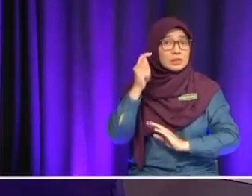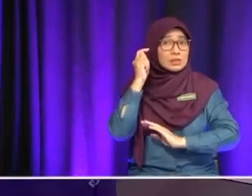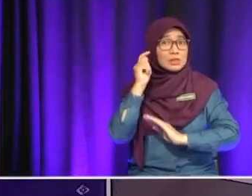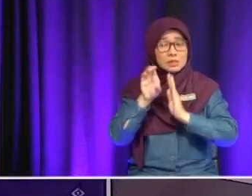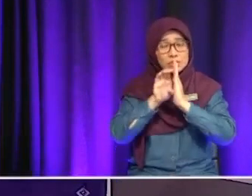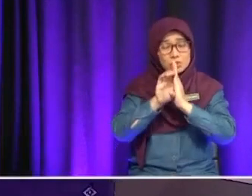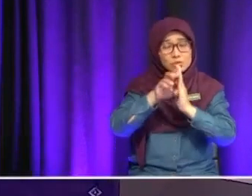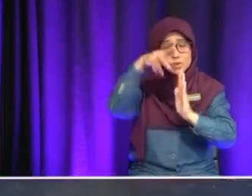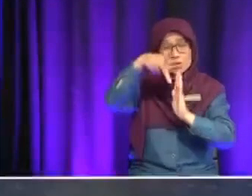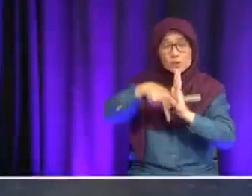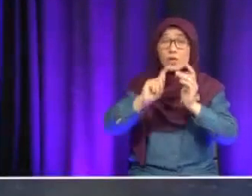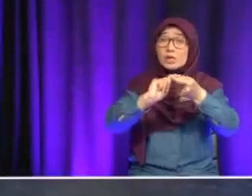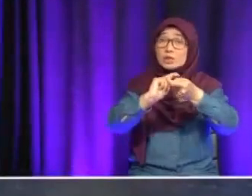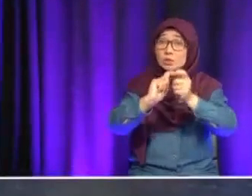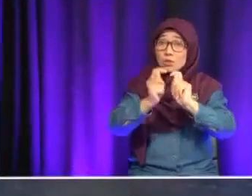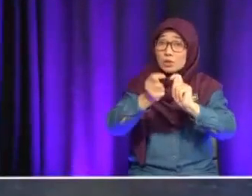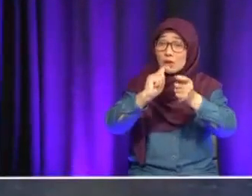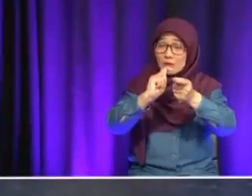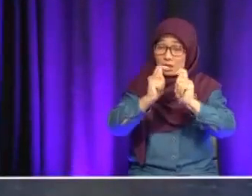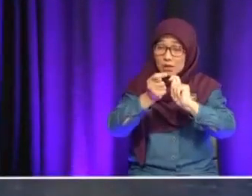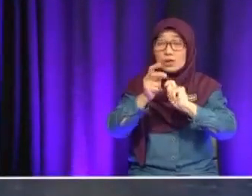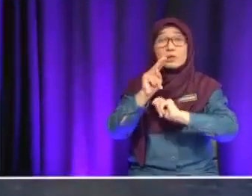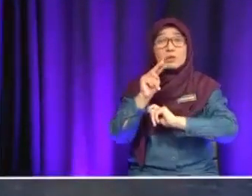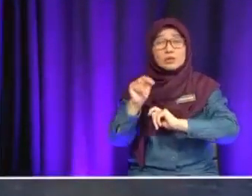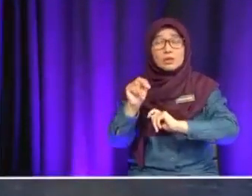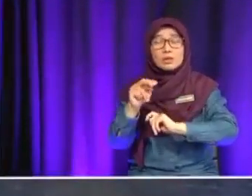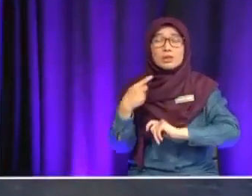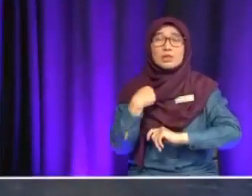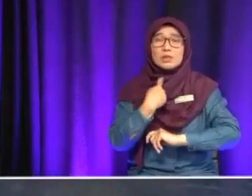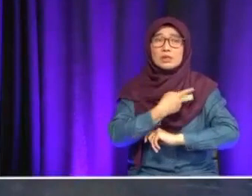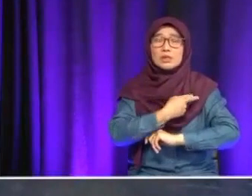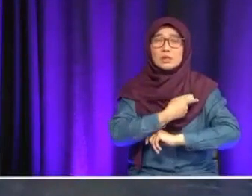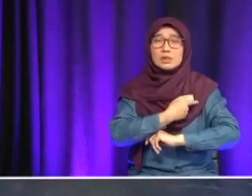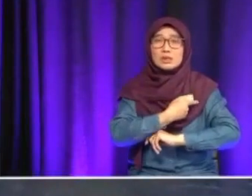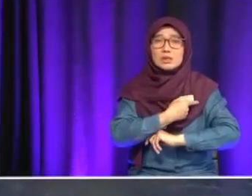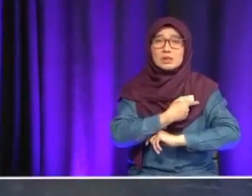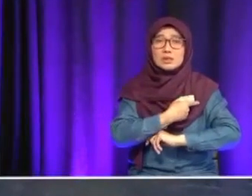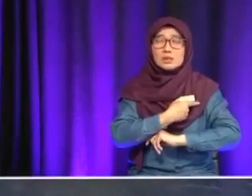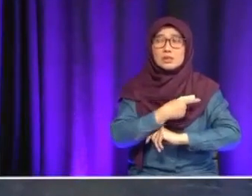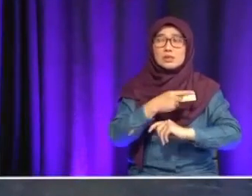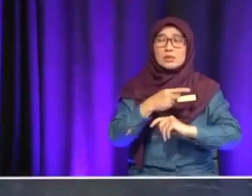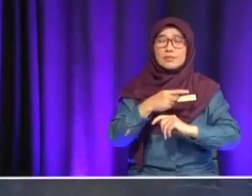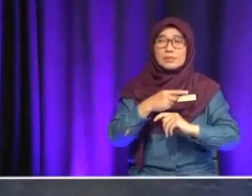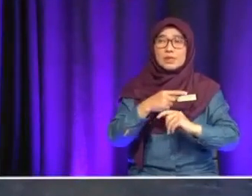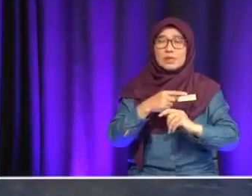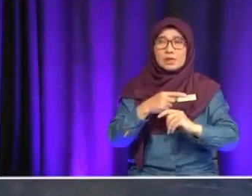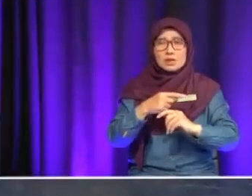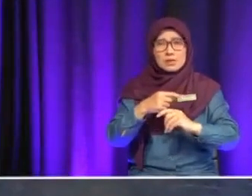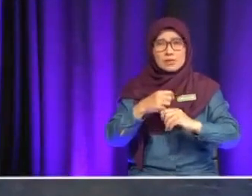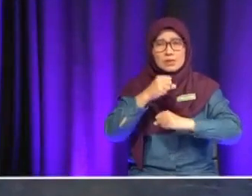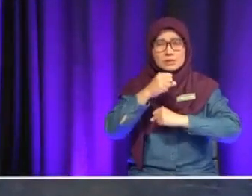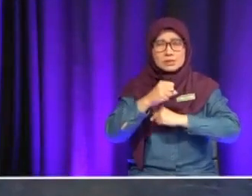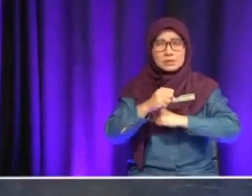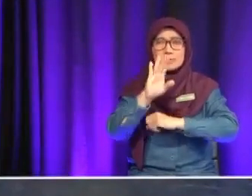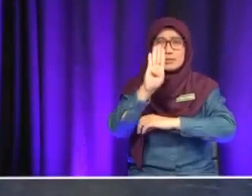contoh pertukaran. Ataupun yang kadang-kadang kita sebut bahasanya adalah sistem barter. Tukar barang